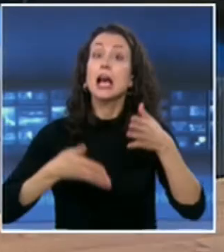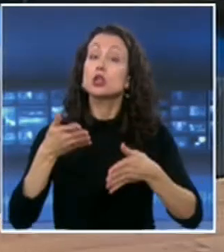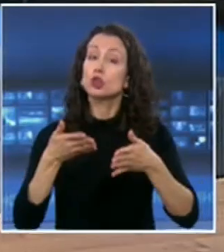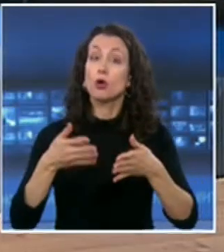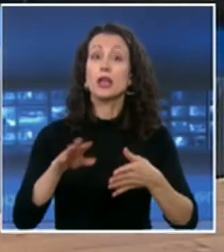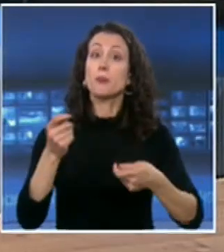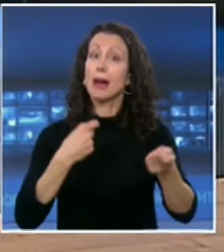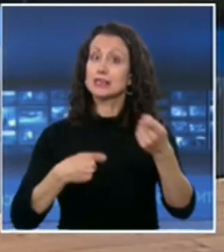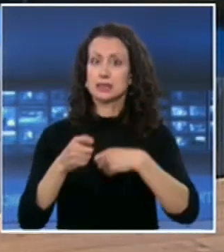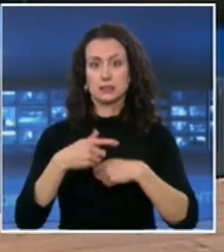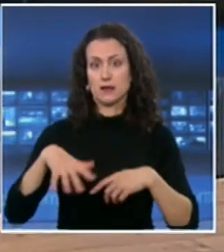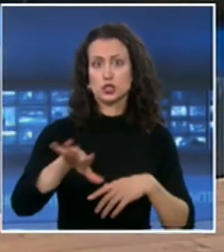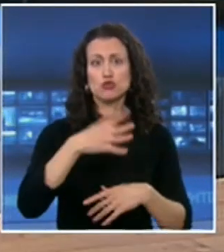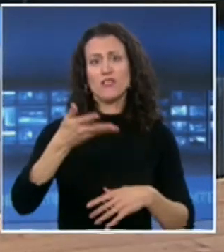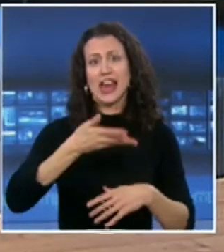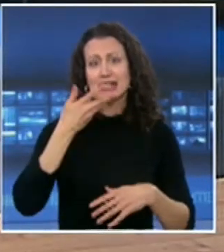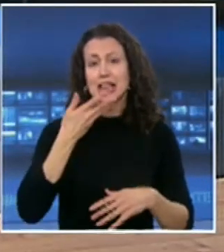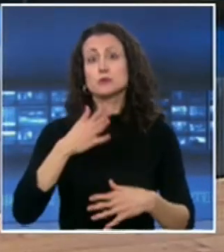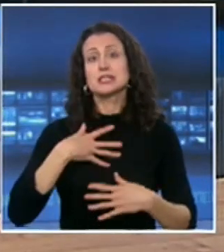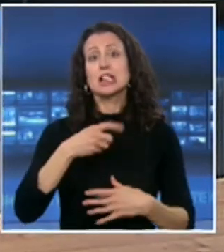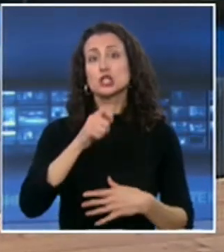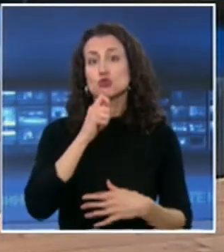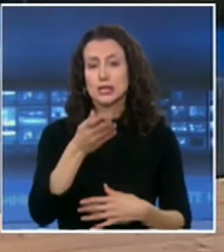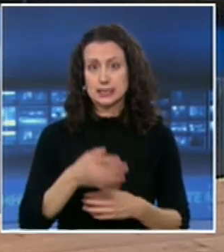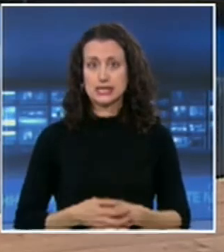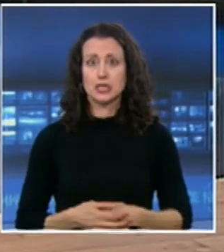репортери. Първо към Пловдив и Вероника Димитрова. Рони, слушаме те.